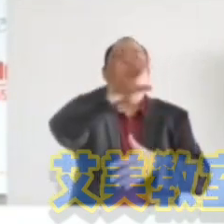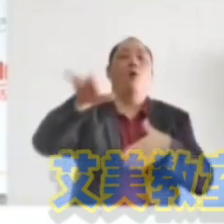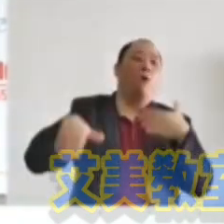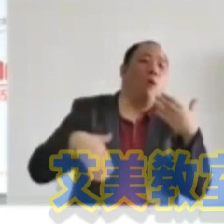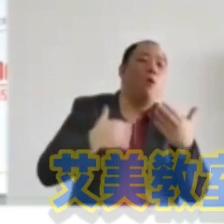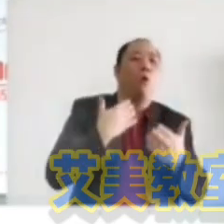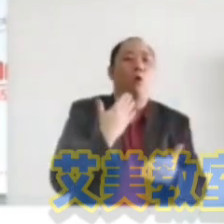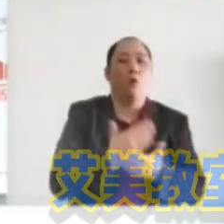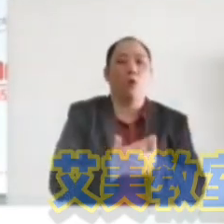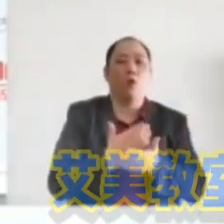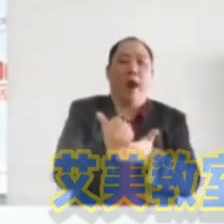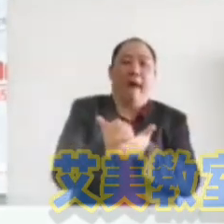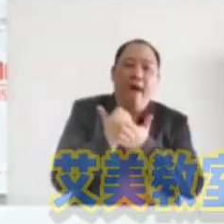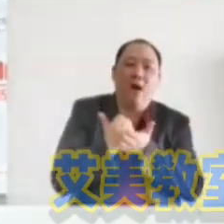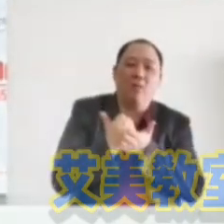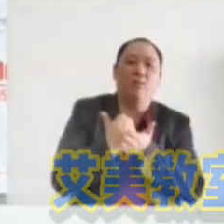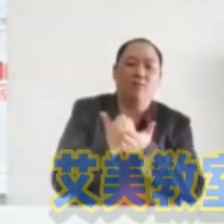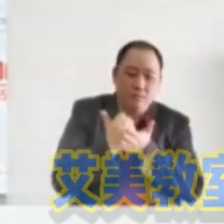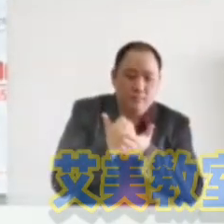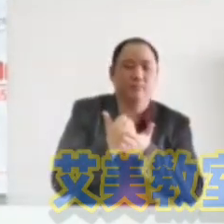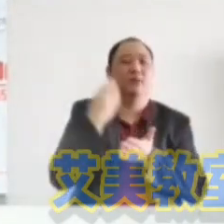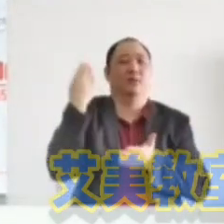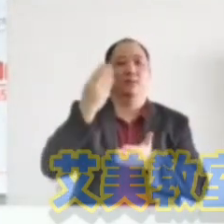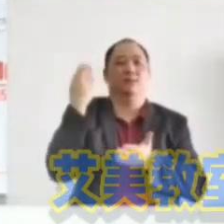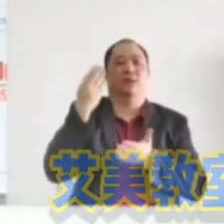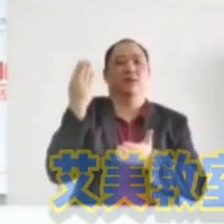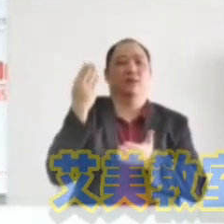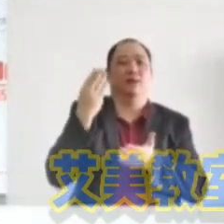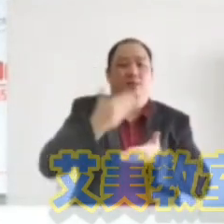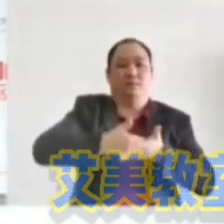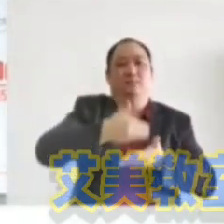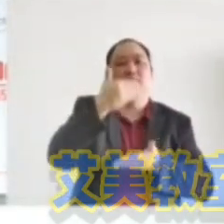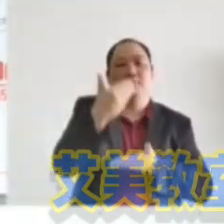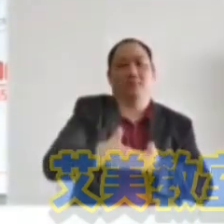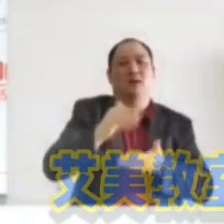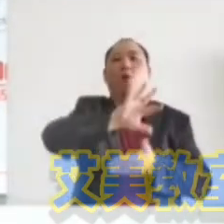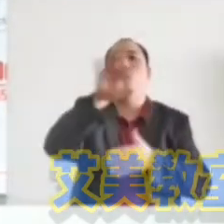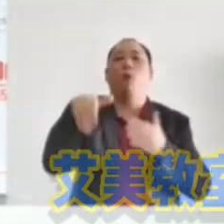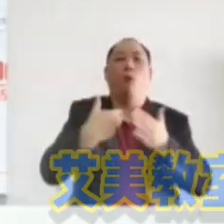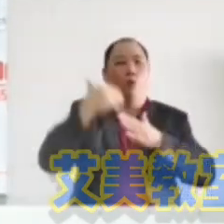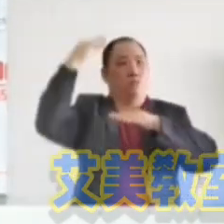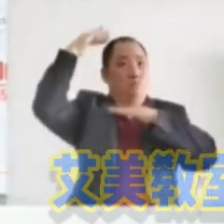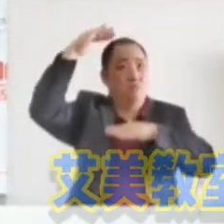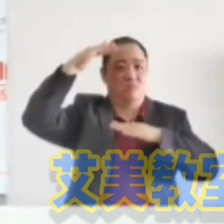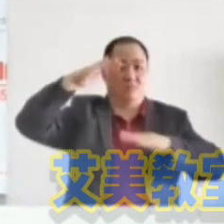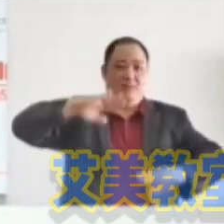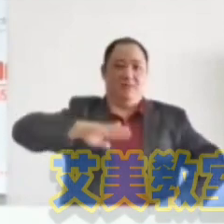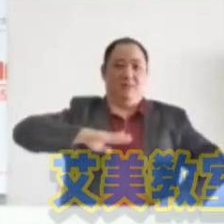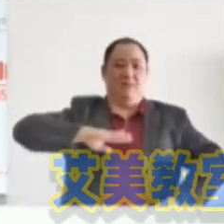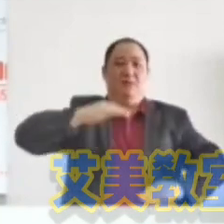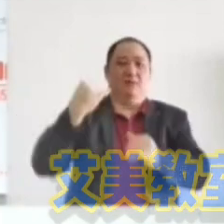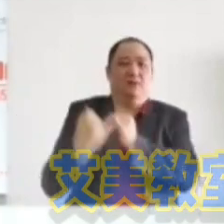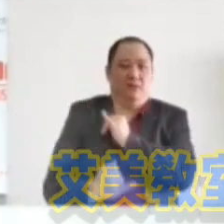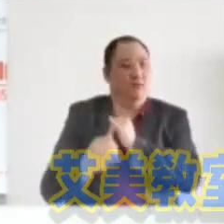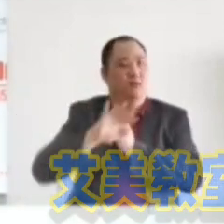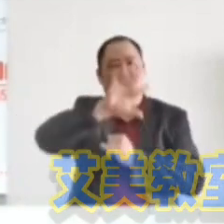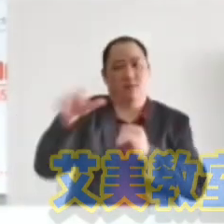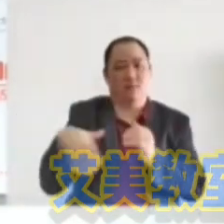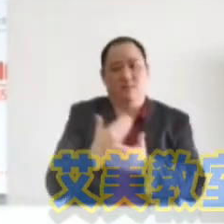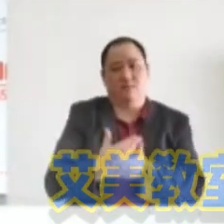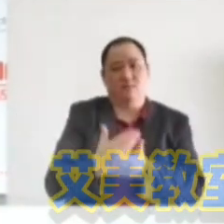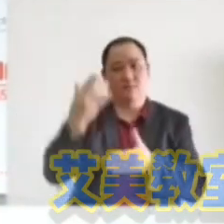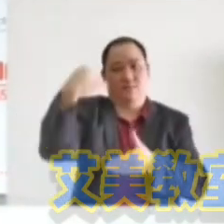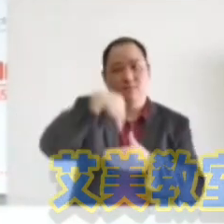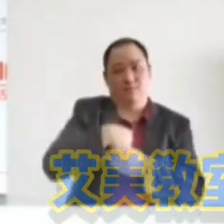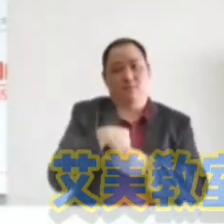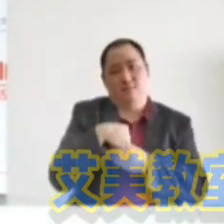了 ，OK？ 所以哦，我们都知道当归本身是非常有这个调气补血的功效的，只是它